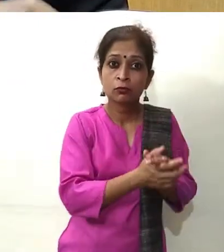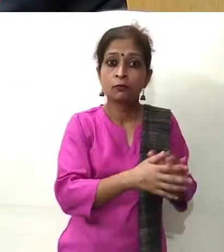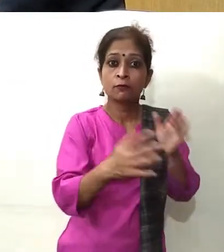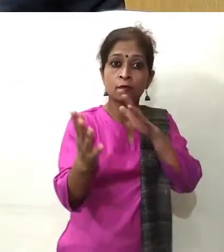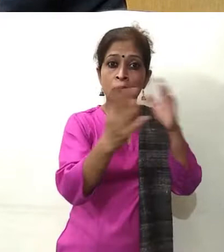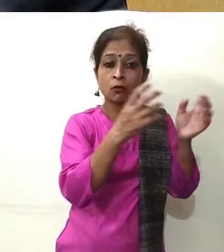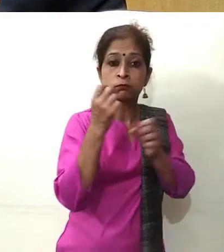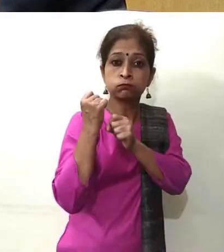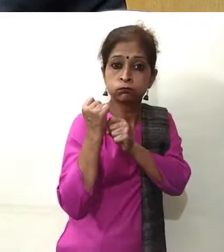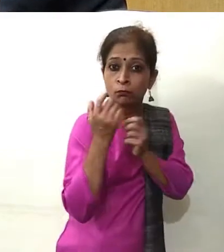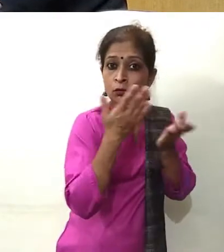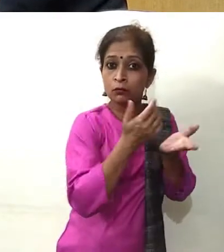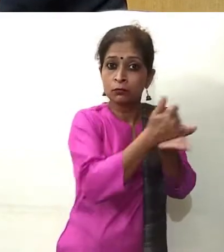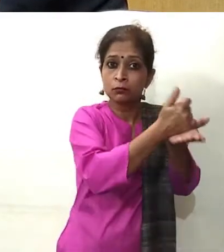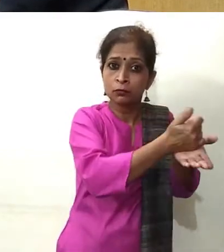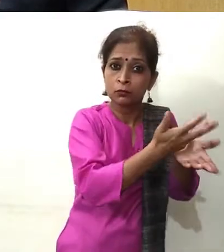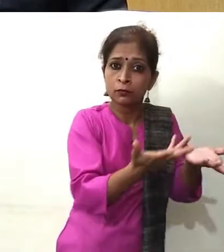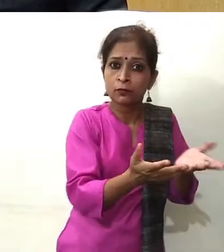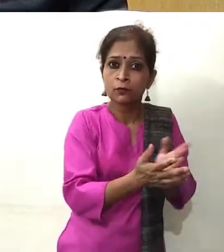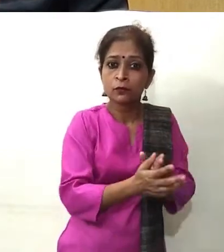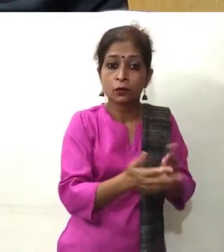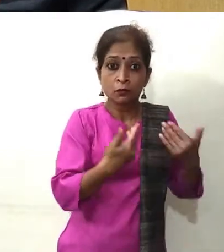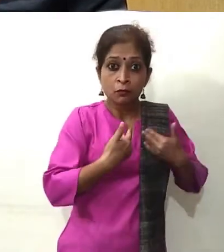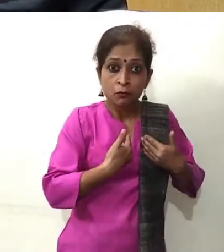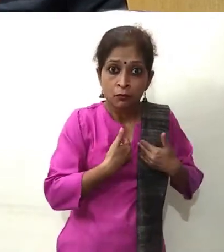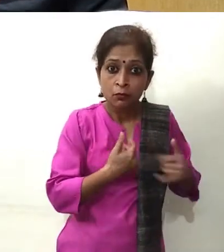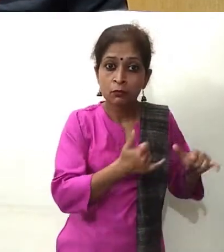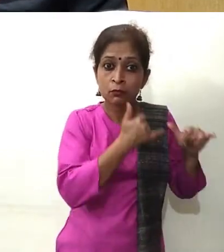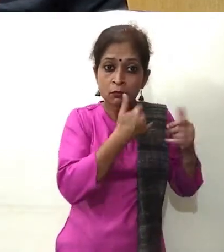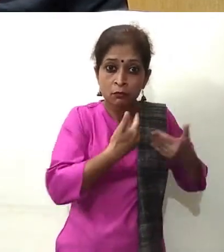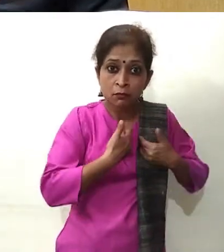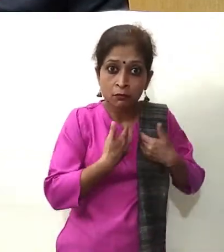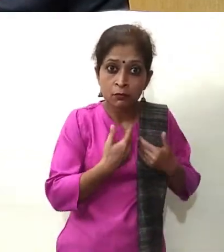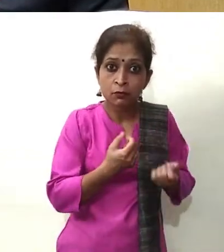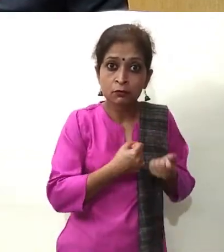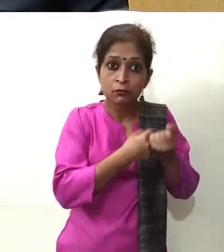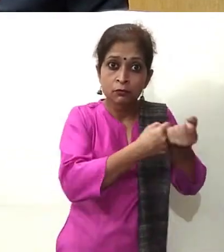पुत्र हनुमान ऊपर बैठे हैं और तुम्हारे साथ स्वयं मैं हूं। जी।